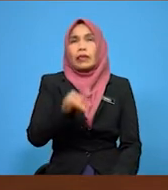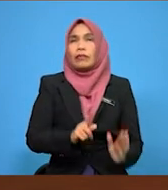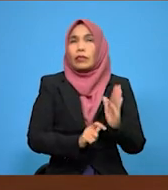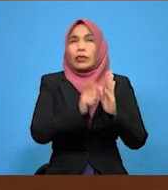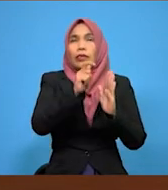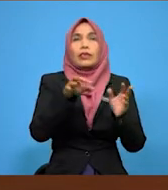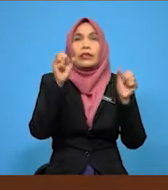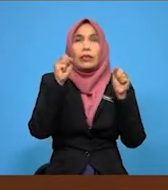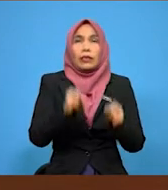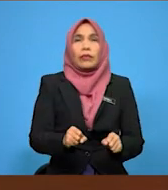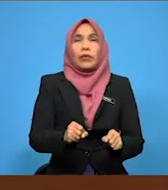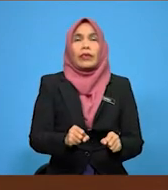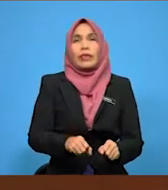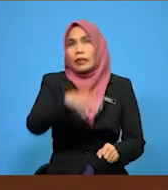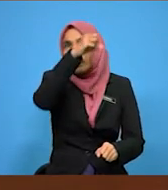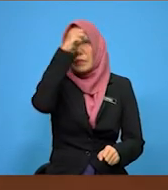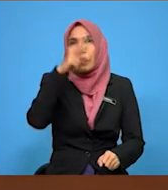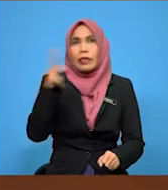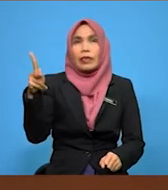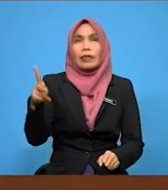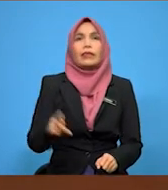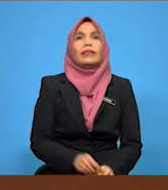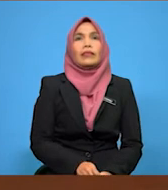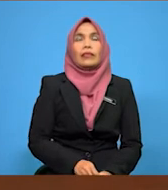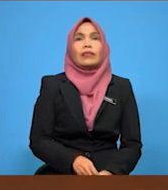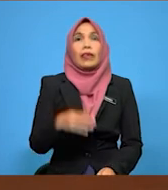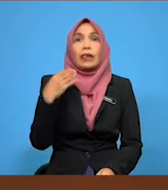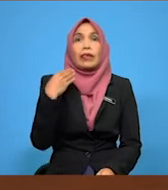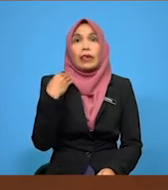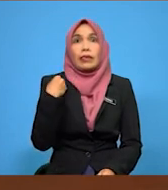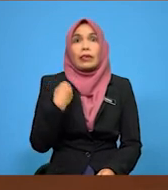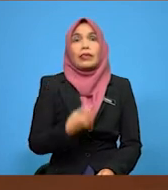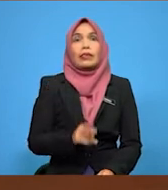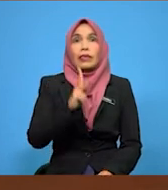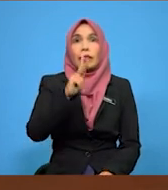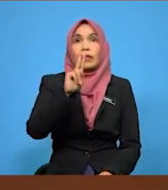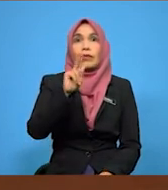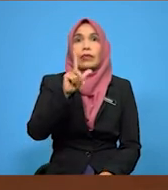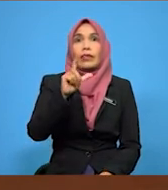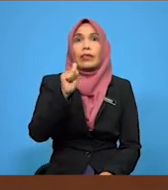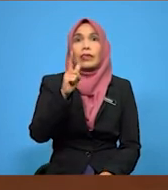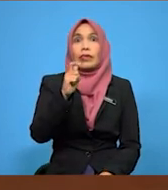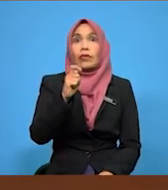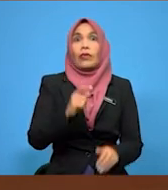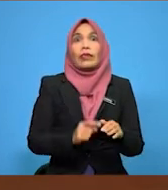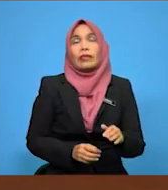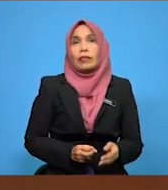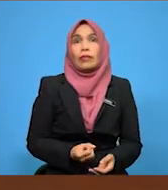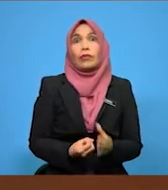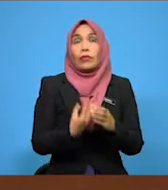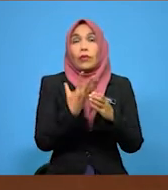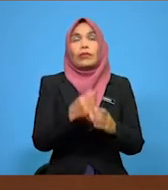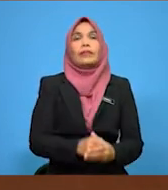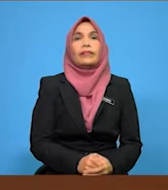menyebabkan pertumbuhan kulat. Telur hanya boleh disimpan pada suhu bilik selama